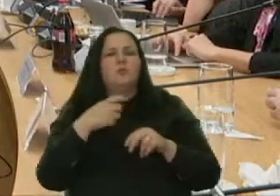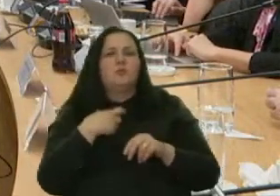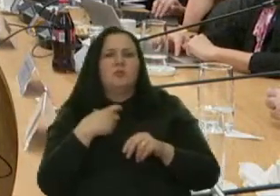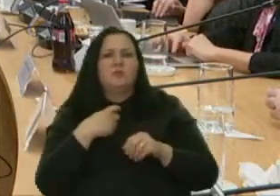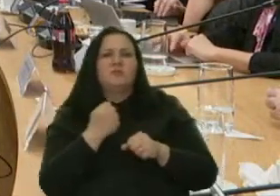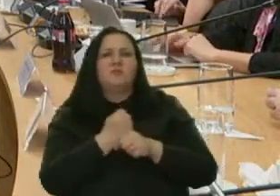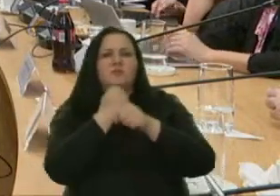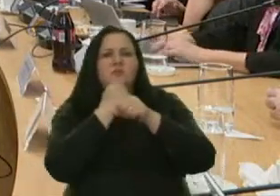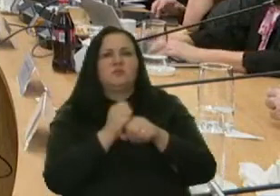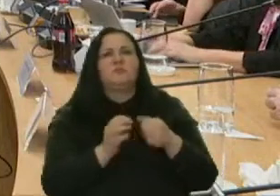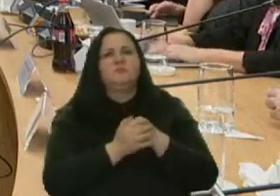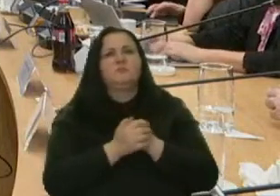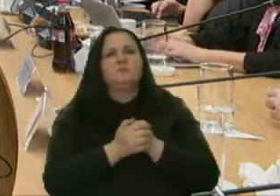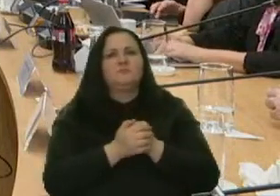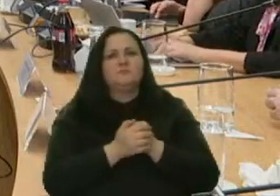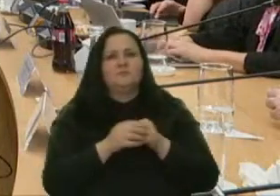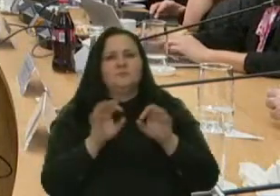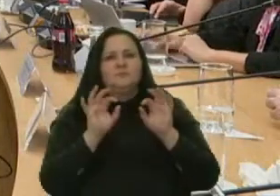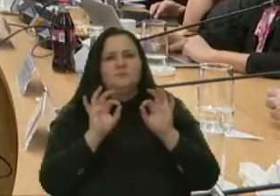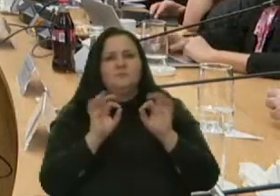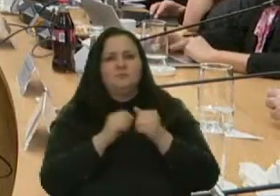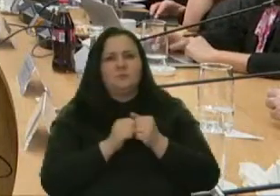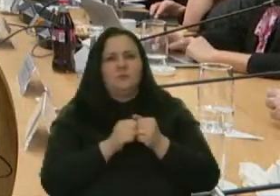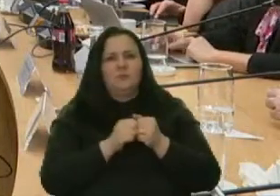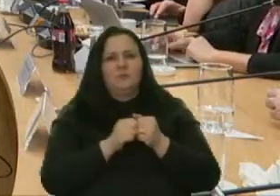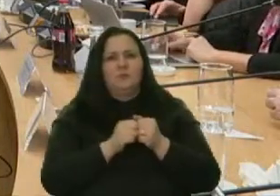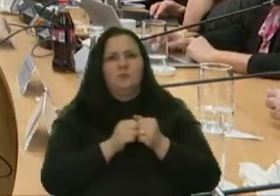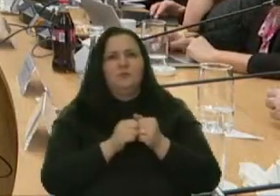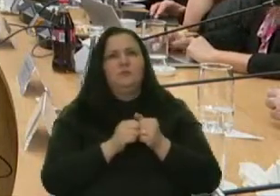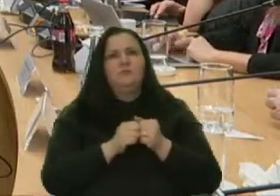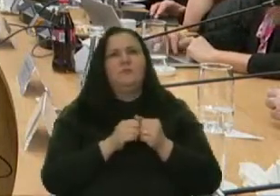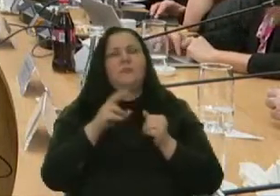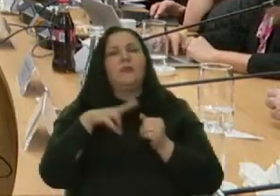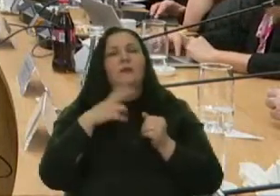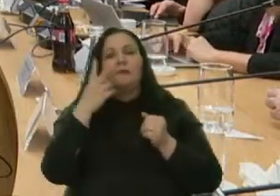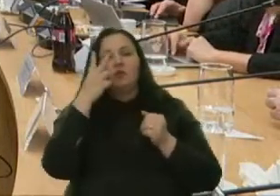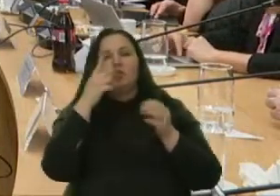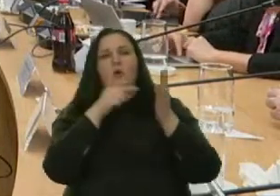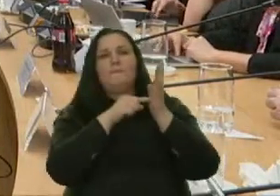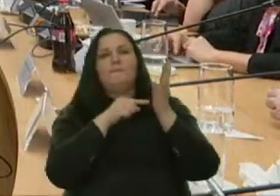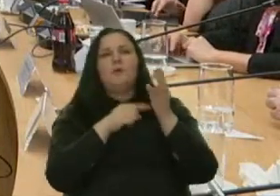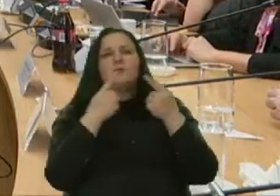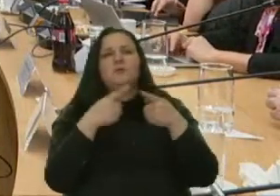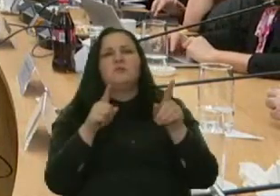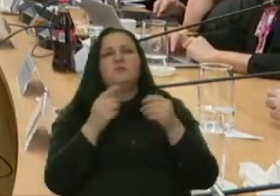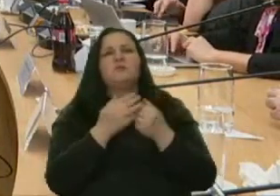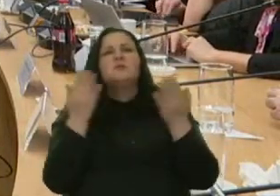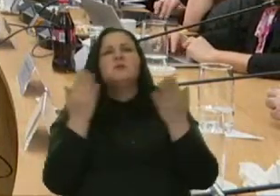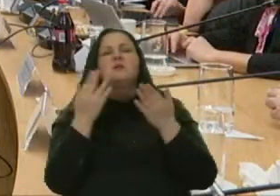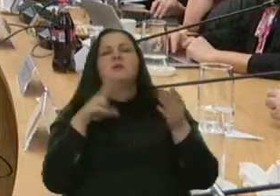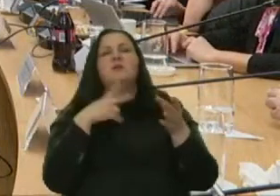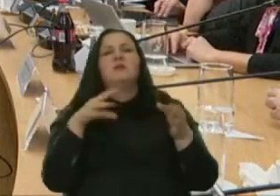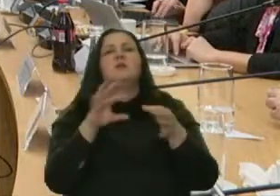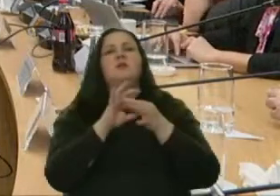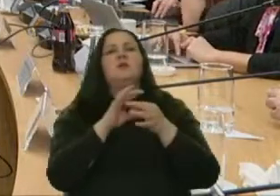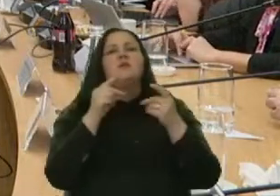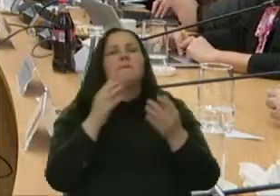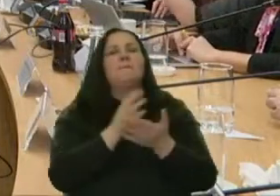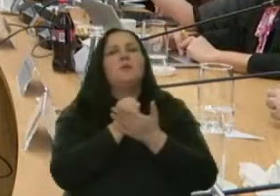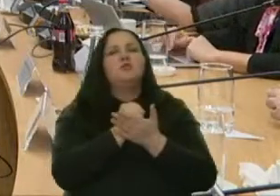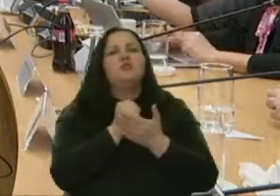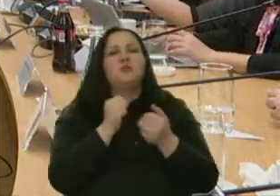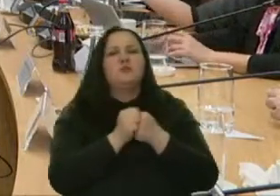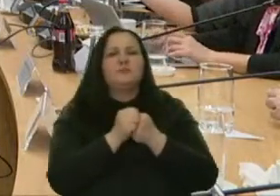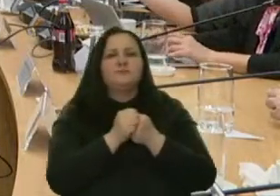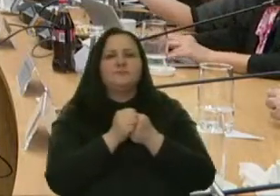susținem Bine mulțumesc ar mai fi încă două puncte la diverse care au legătură de buget domnul